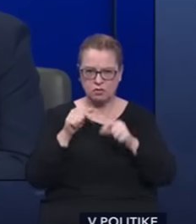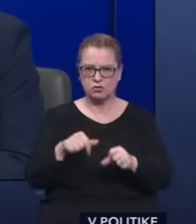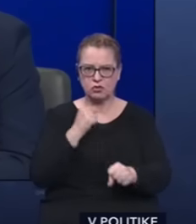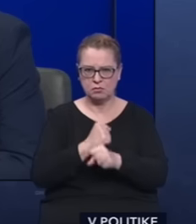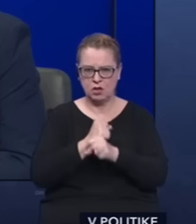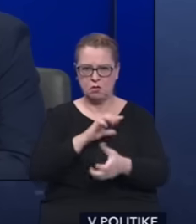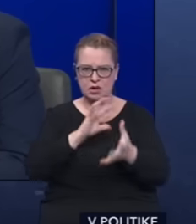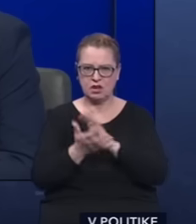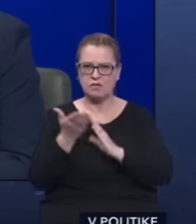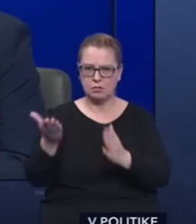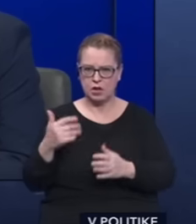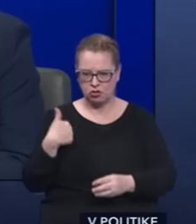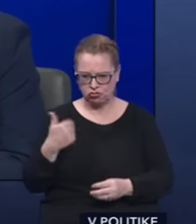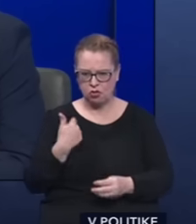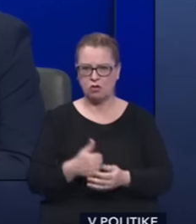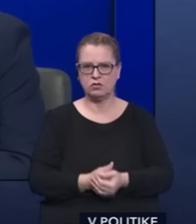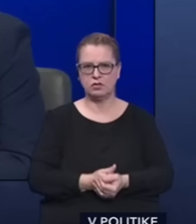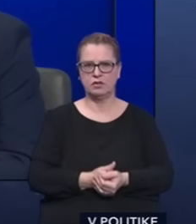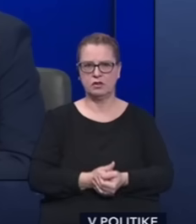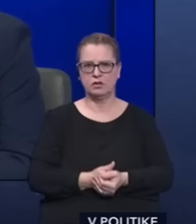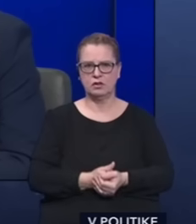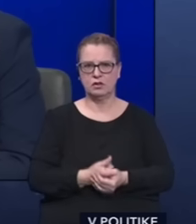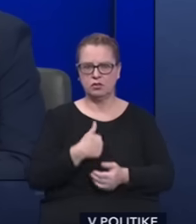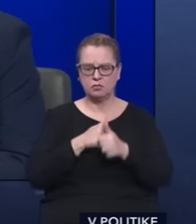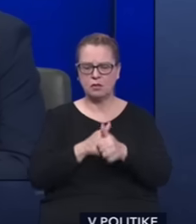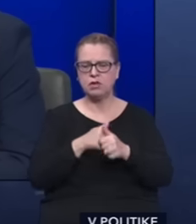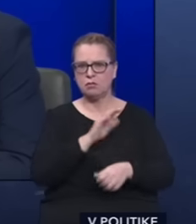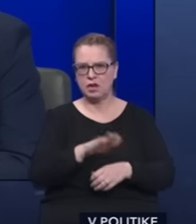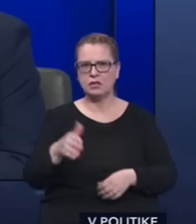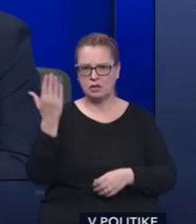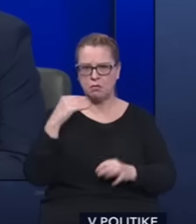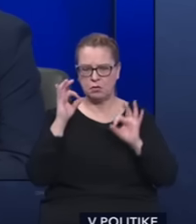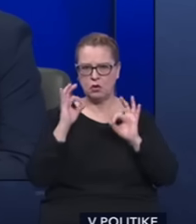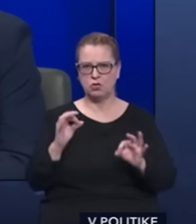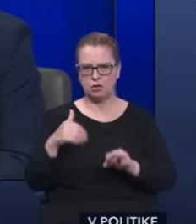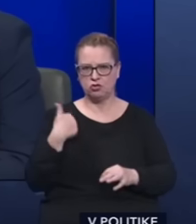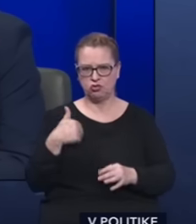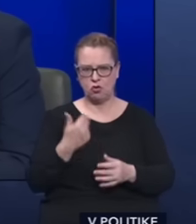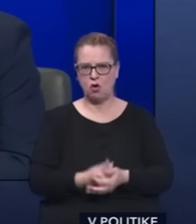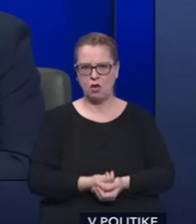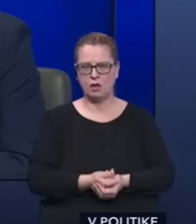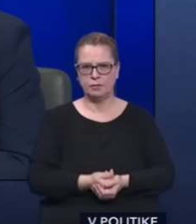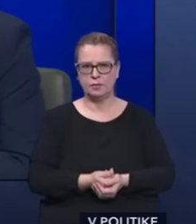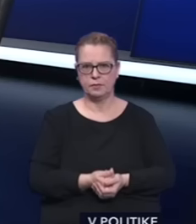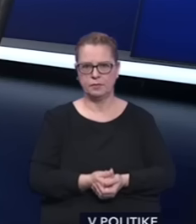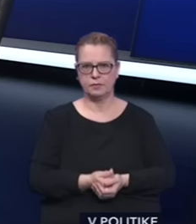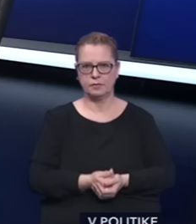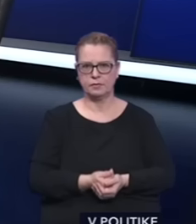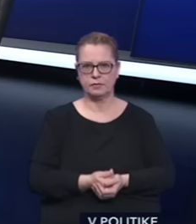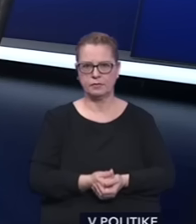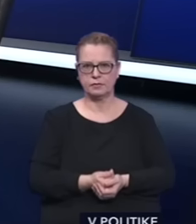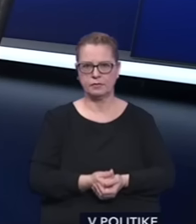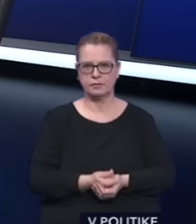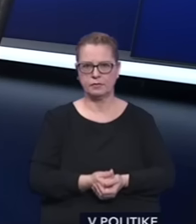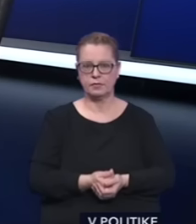reformy pre školstvo. A bol to košer, bil som sa pre deti, aby mali dobré školy, aby mali dobré vzdelanie, aby mali dobré prostredie. Je to v poriadku